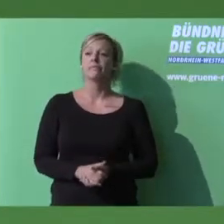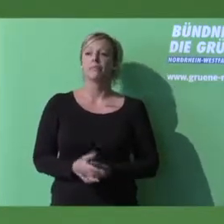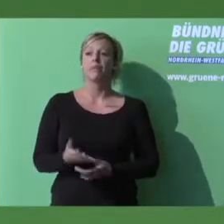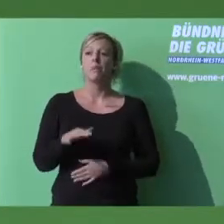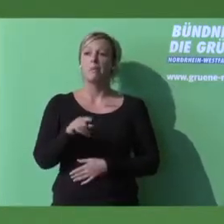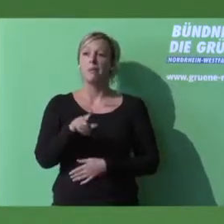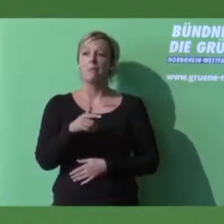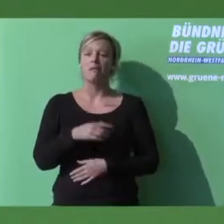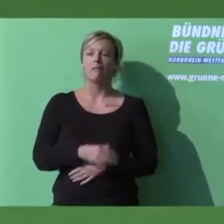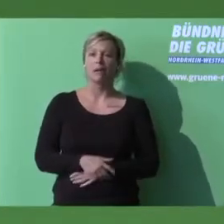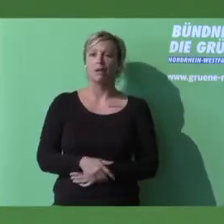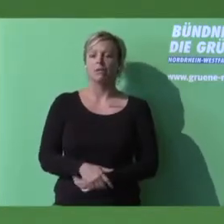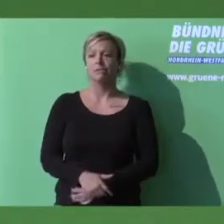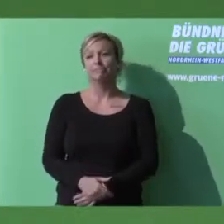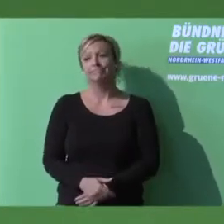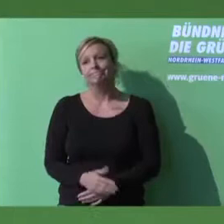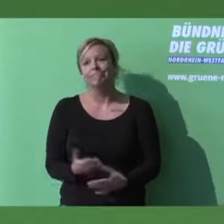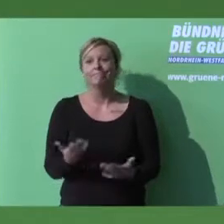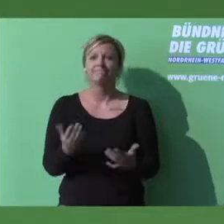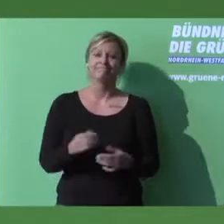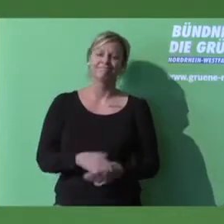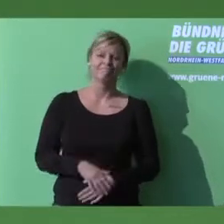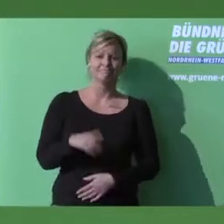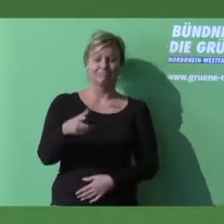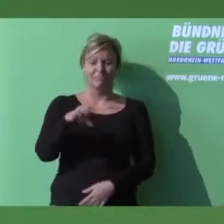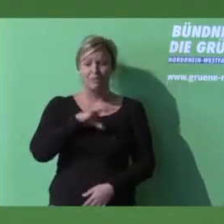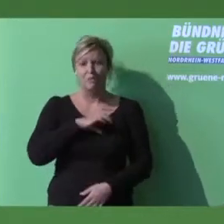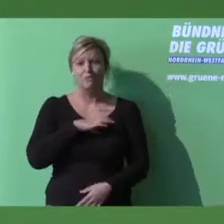Stimmung, ihr habt ja doch gar keine Chance.